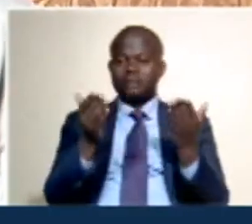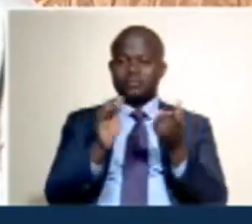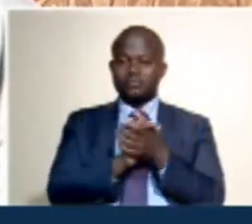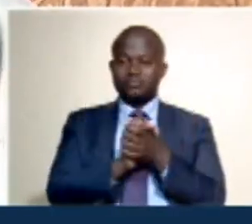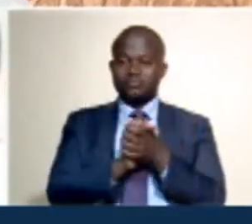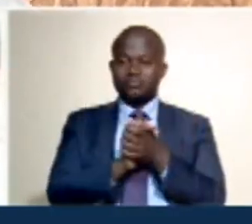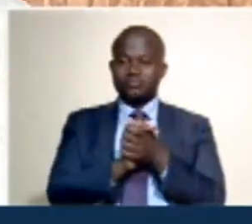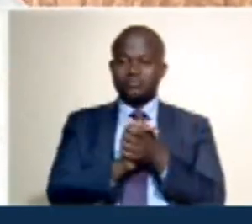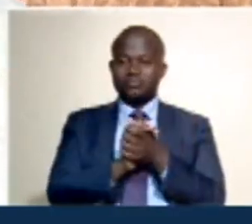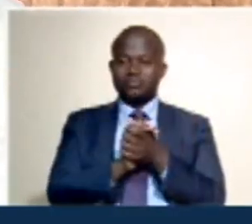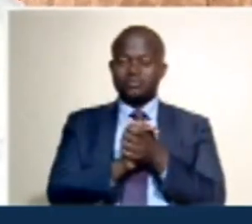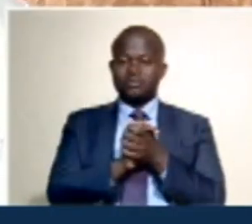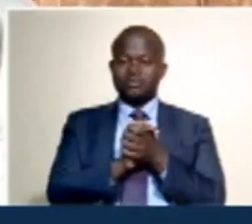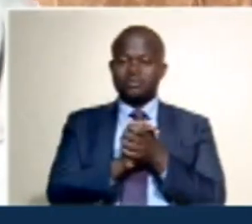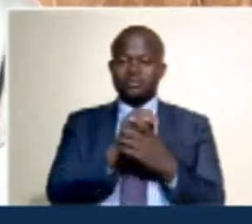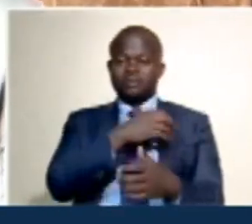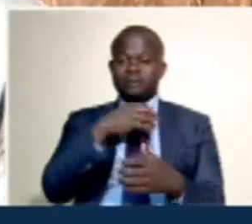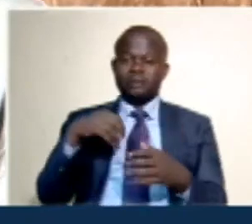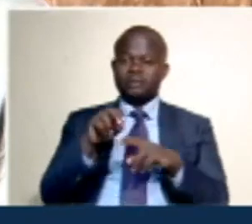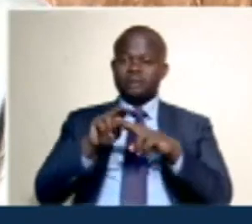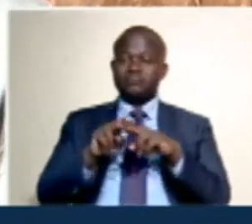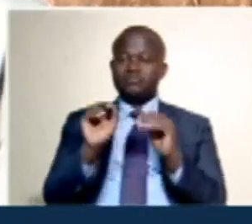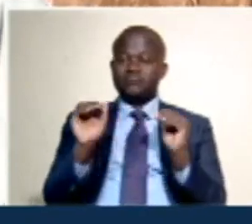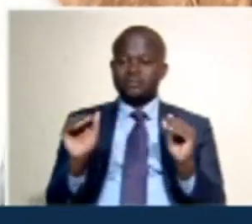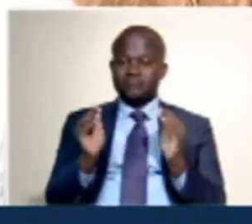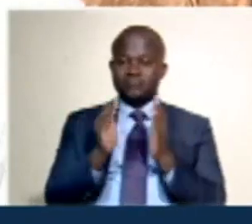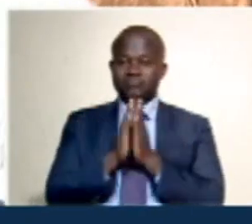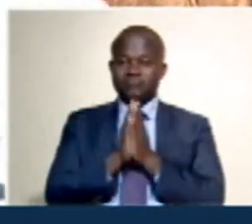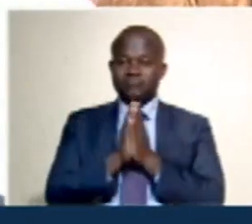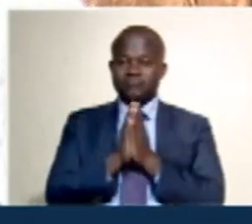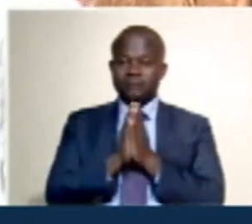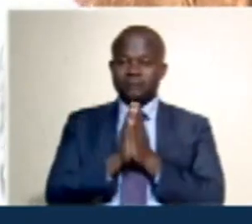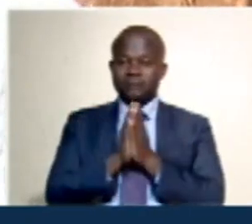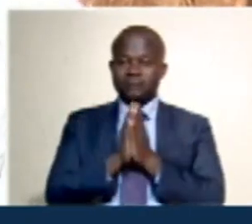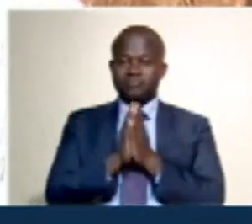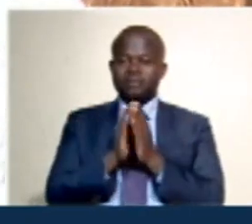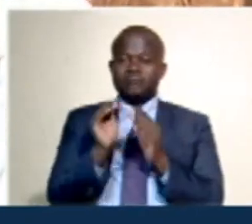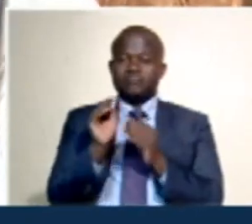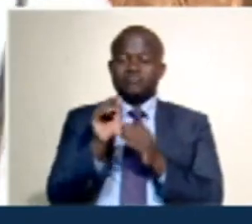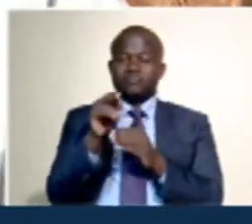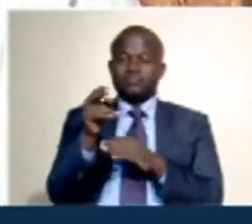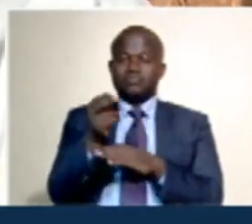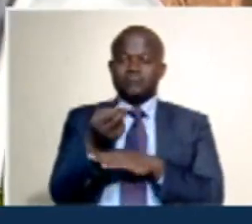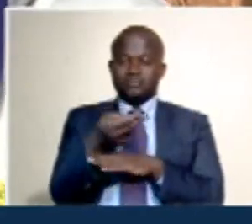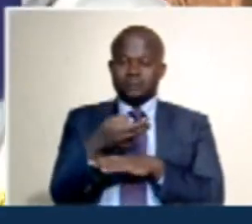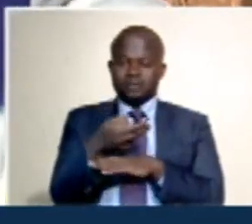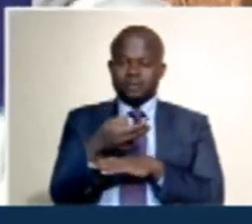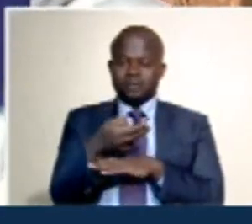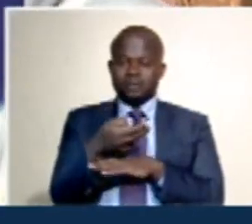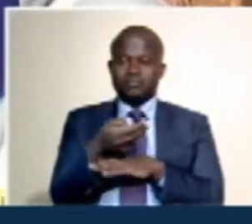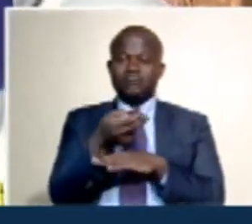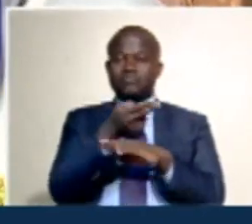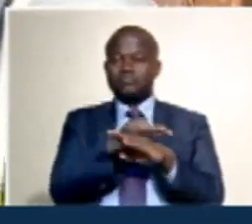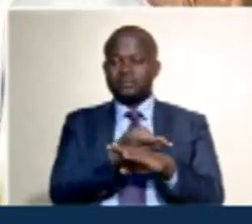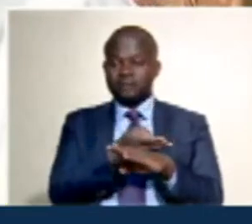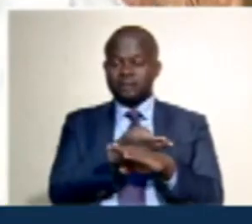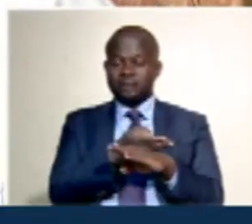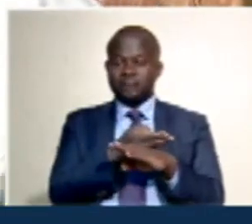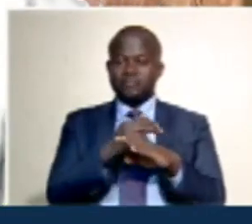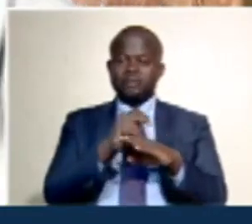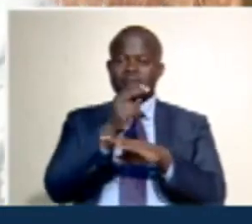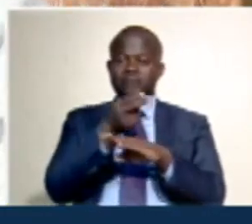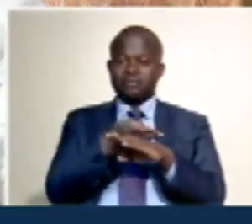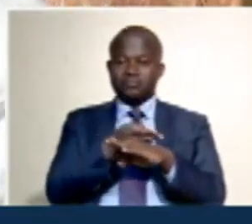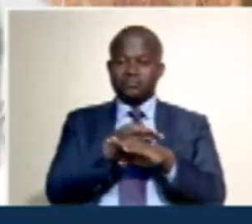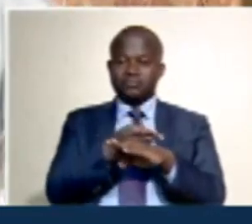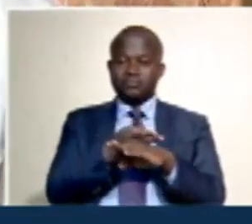iraje ya ngo yanaje nyicara iruhande ifatwa umurizo wayo iwunshyiraho